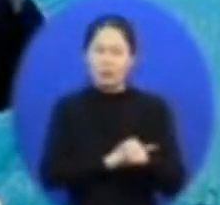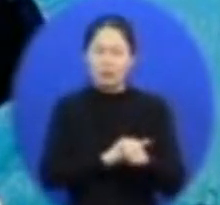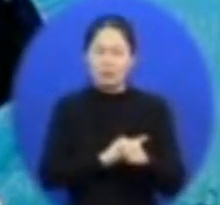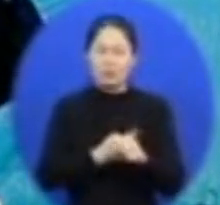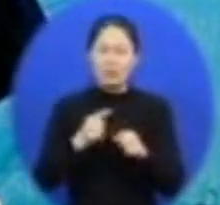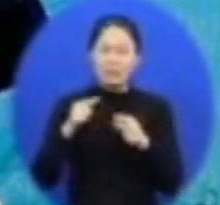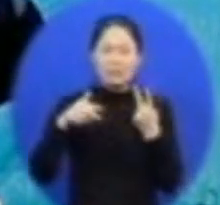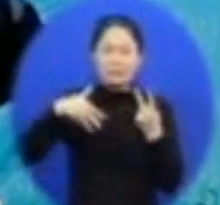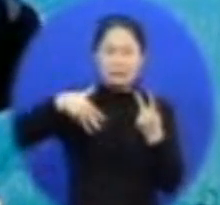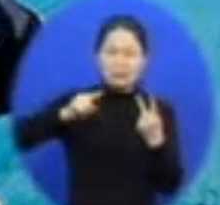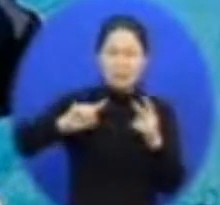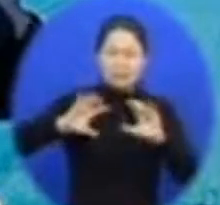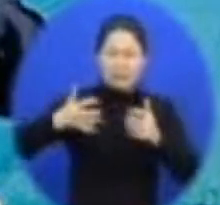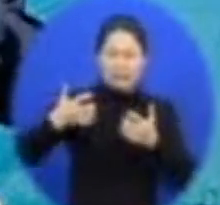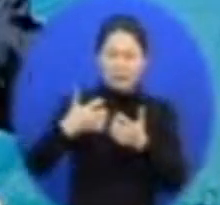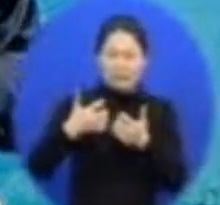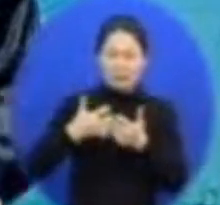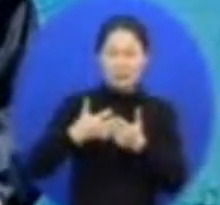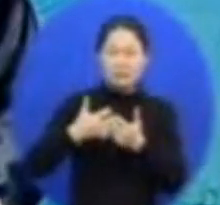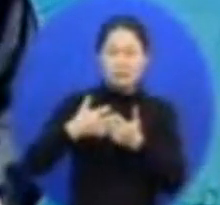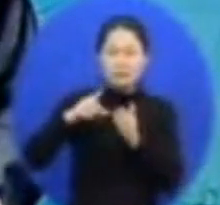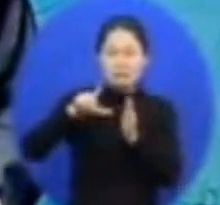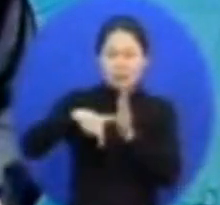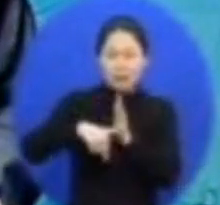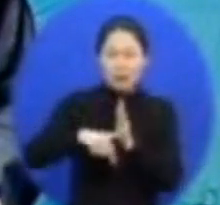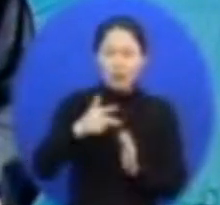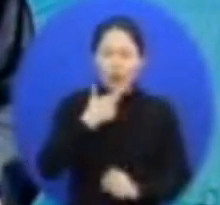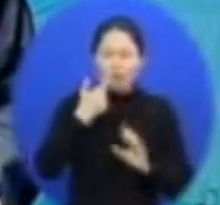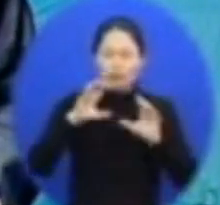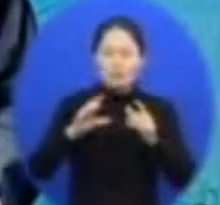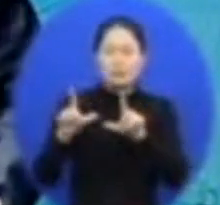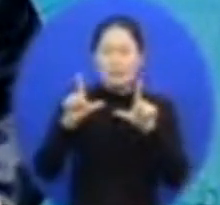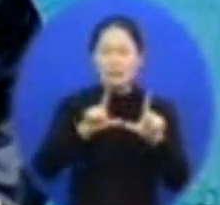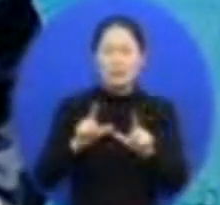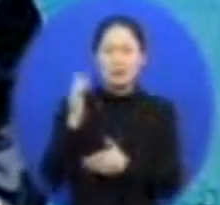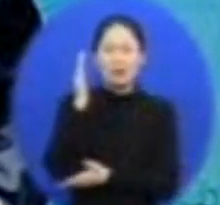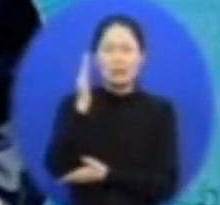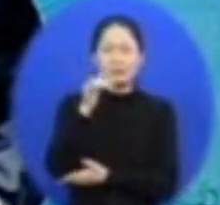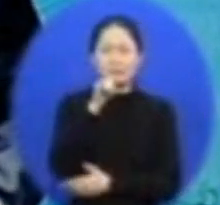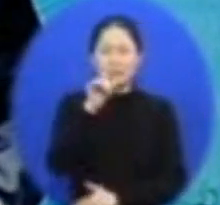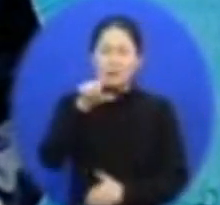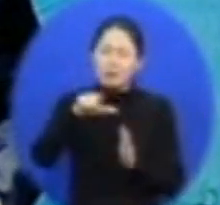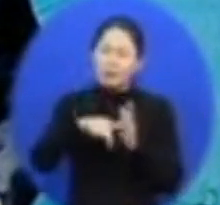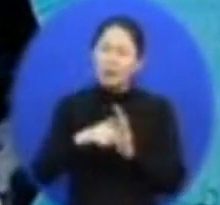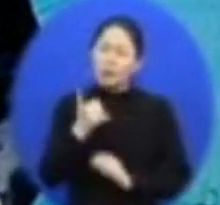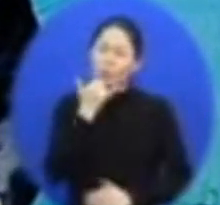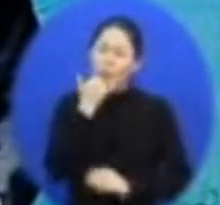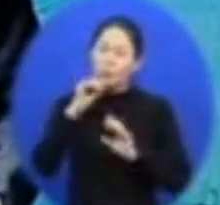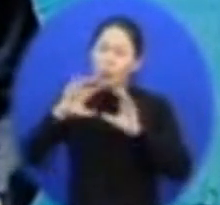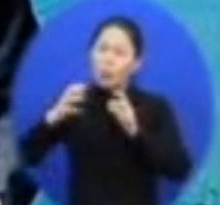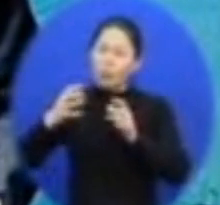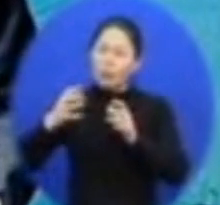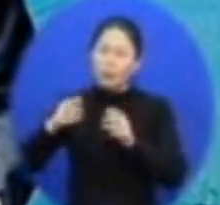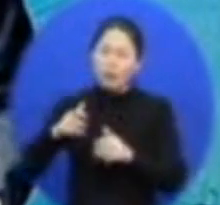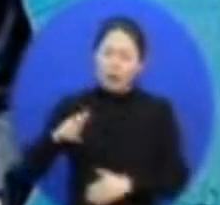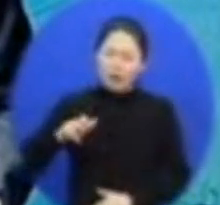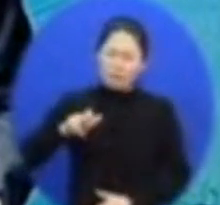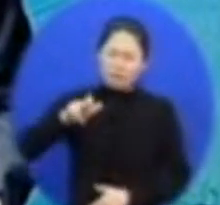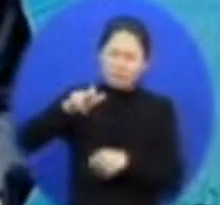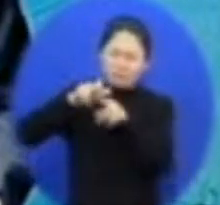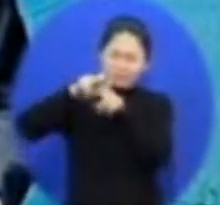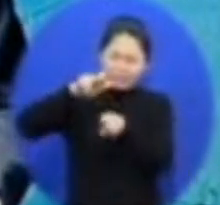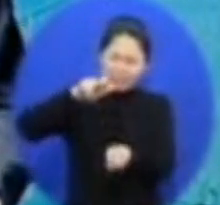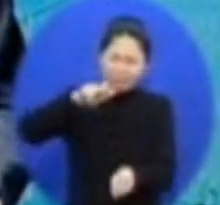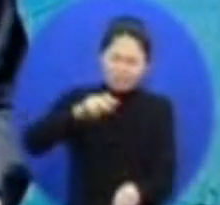영국 런던에서 살 때 이야기를 쓰셨어요 그때 독일 폭격기들이 밤마다